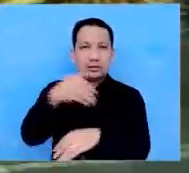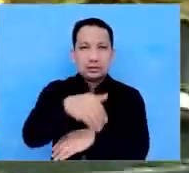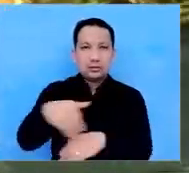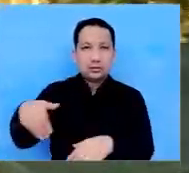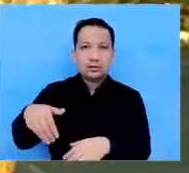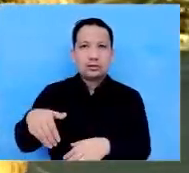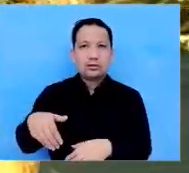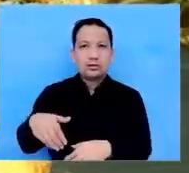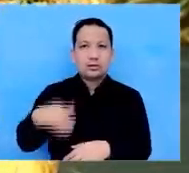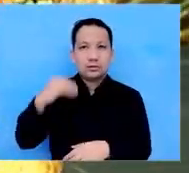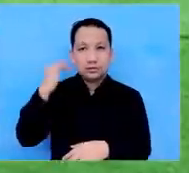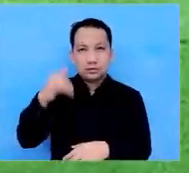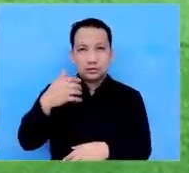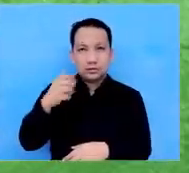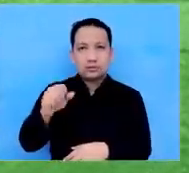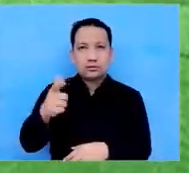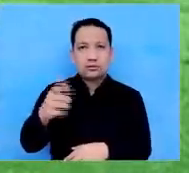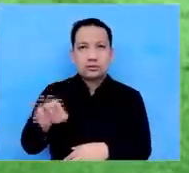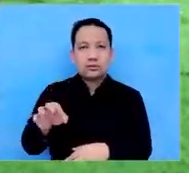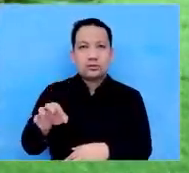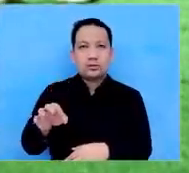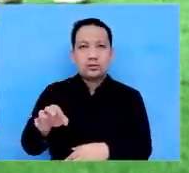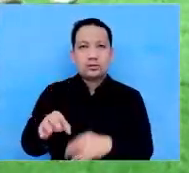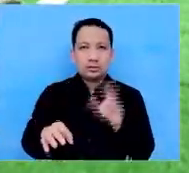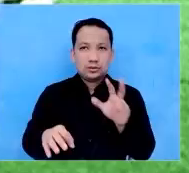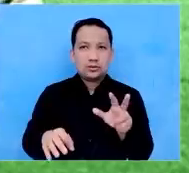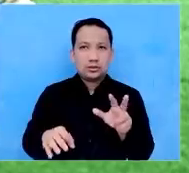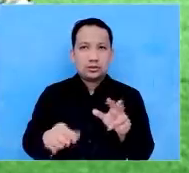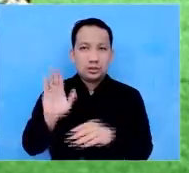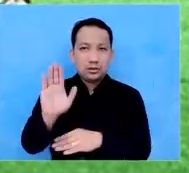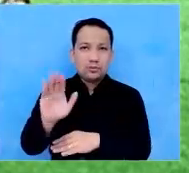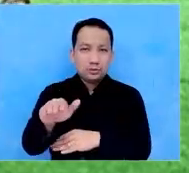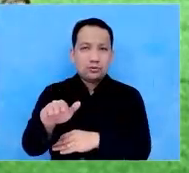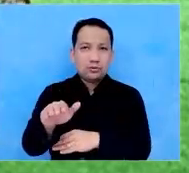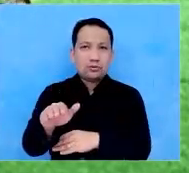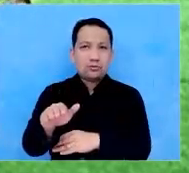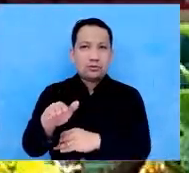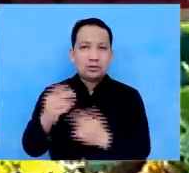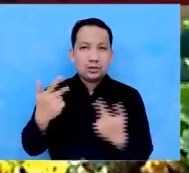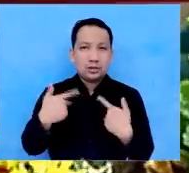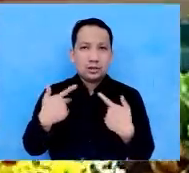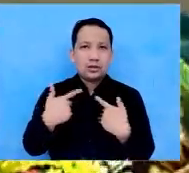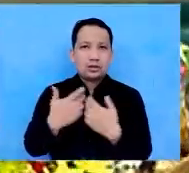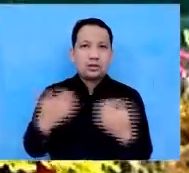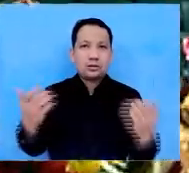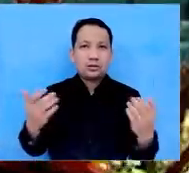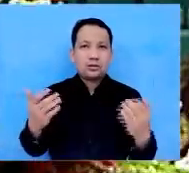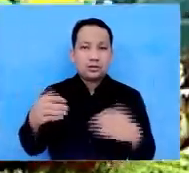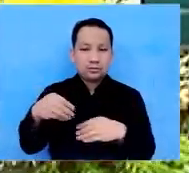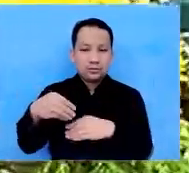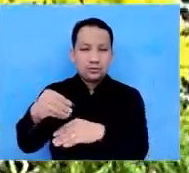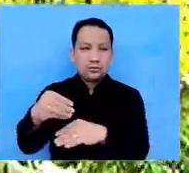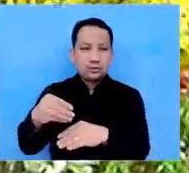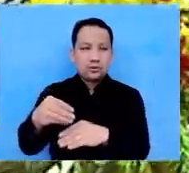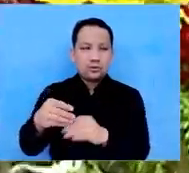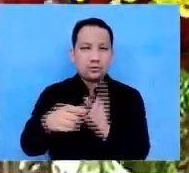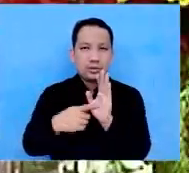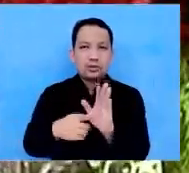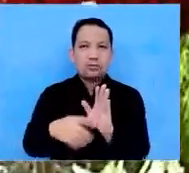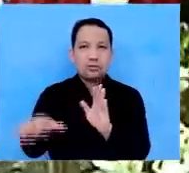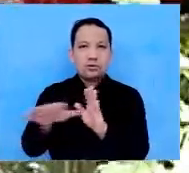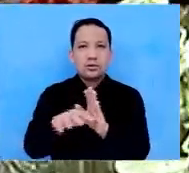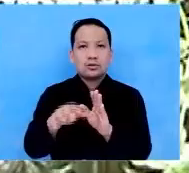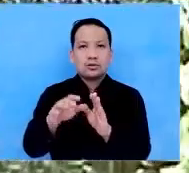Sa January 29 naman, alas 3 ng hapon, magkakaroon ng grand procession ng mga imahe ng Santo